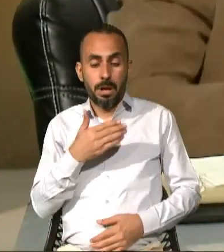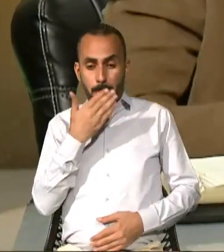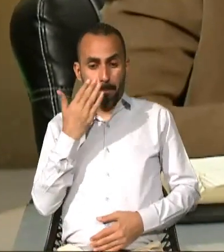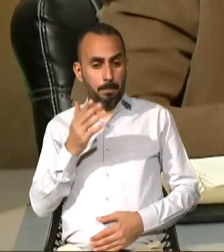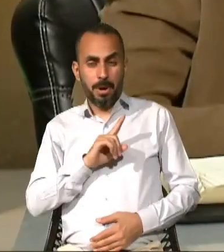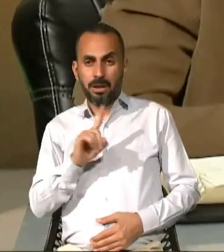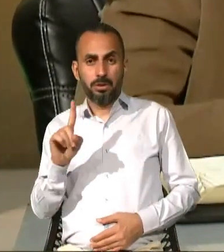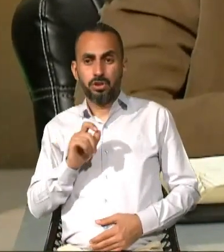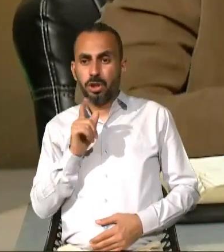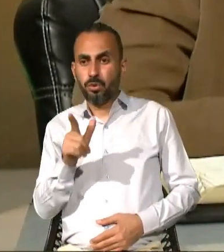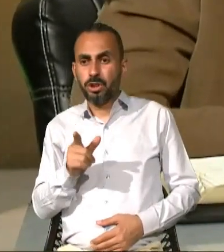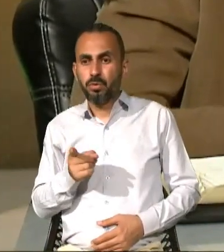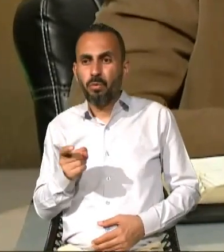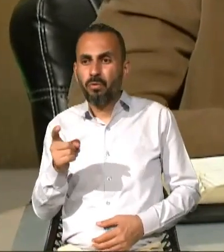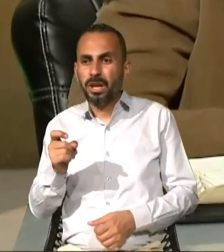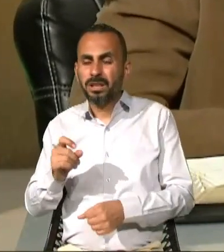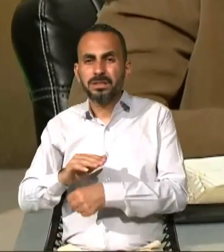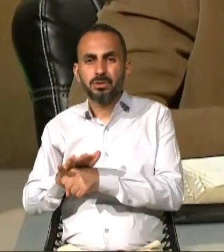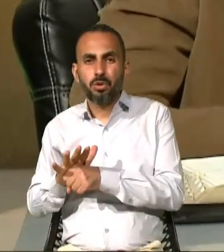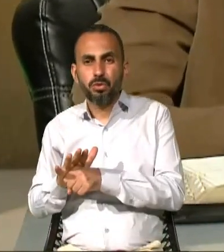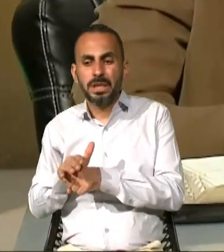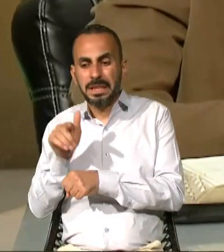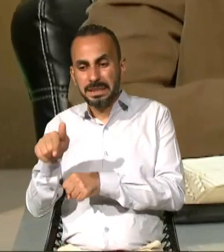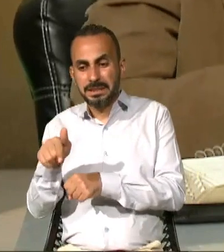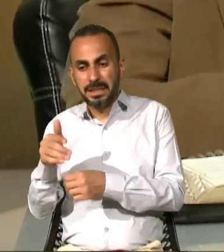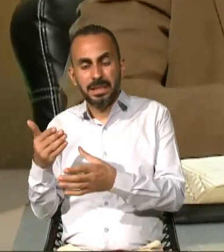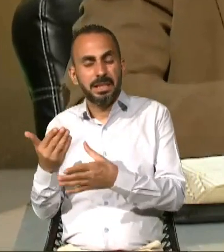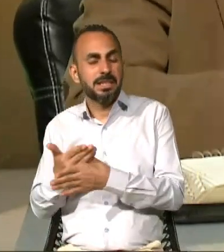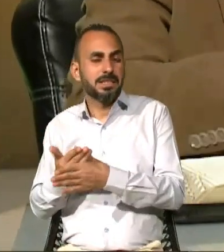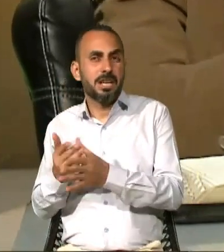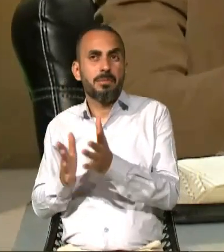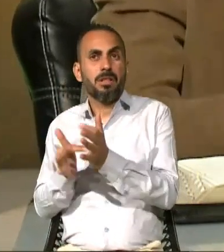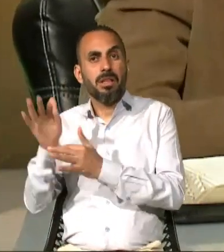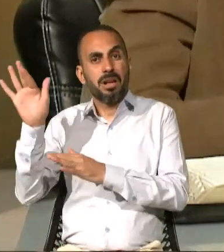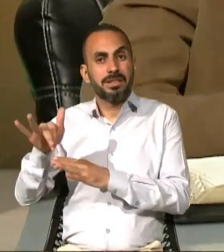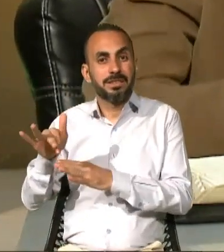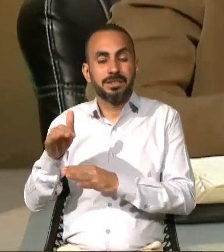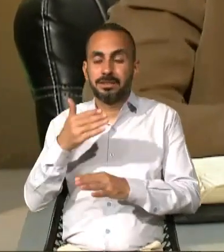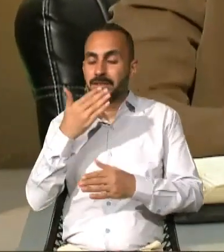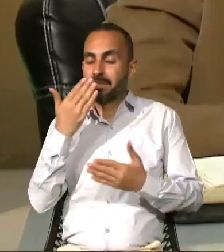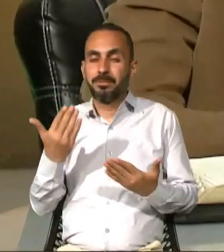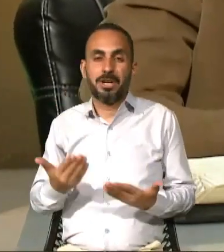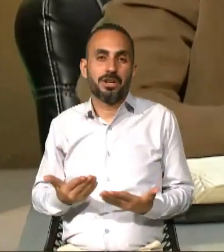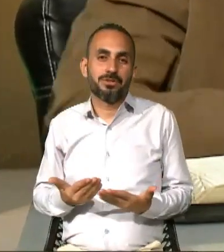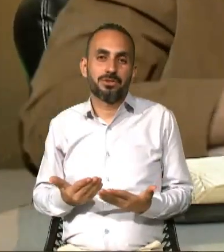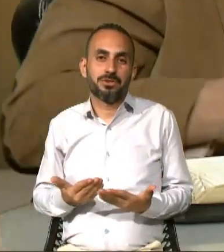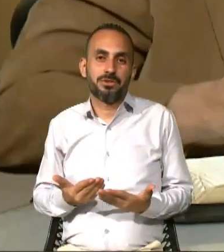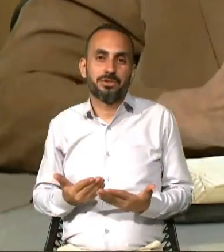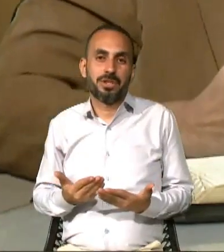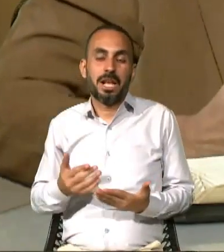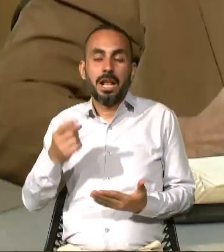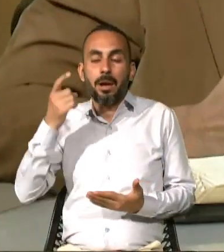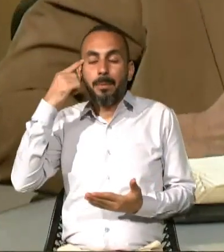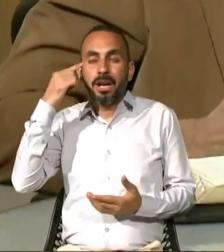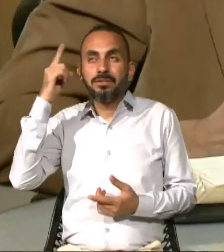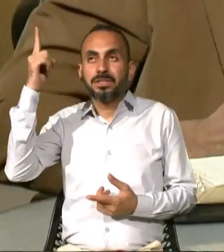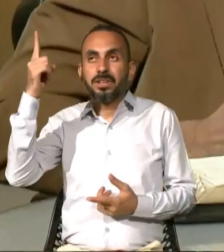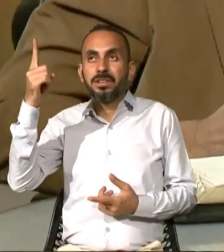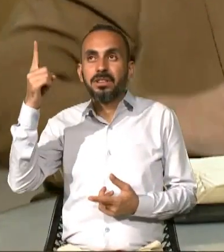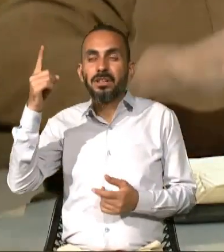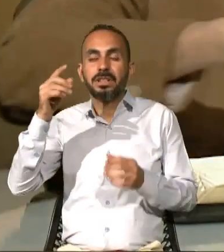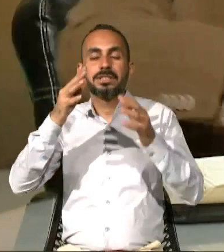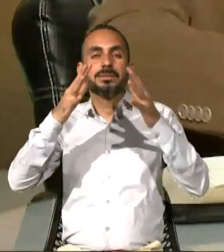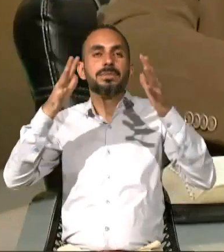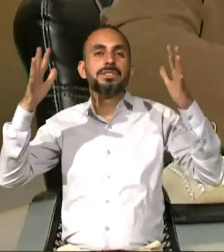ده هيحصل، ده في سلطان الاب. فانا يعني خليني يا ابونا انا بفرح قوي بالفكره دي، خليني اخد مكاني علشان